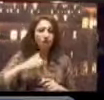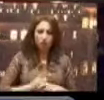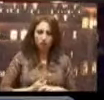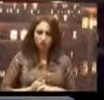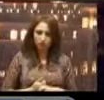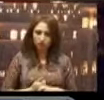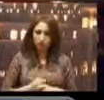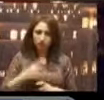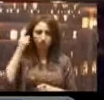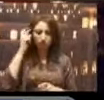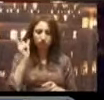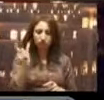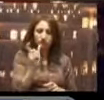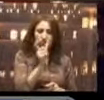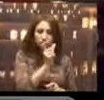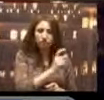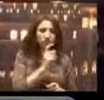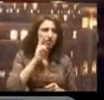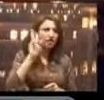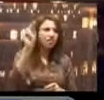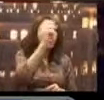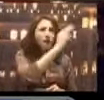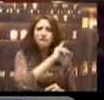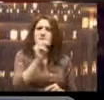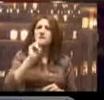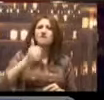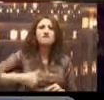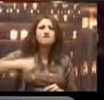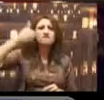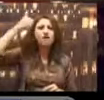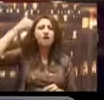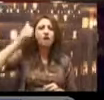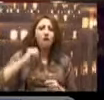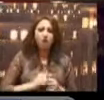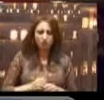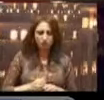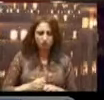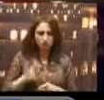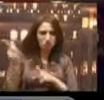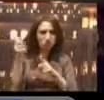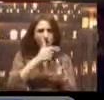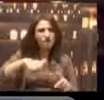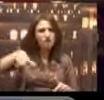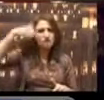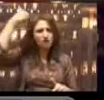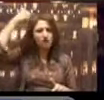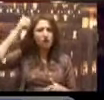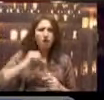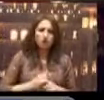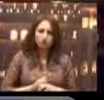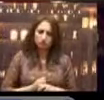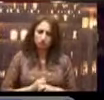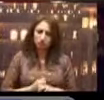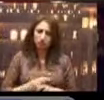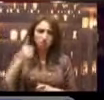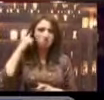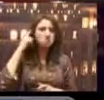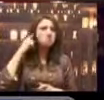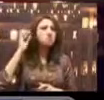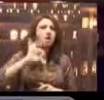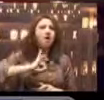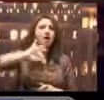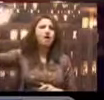بتعملش في اي حته تانيه يعني. يعني عند يوسف شاهين، على قد ما هو دايما عنده سمعه ان هو كان